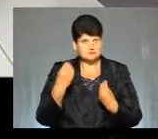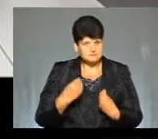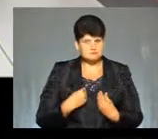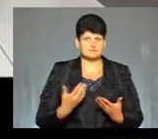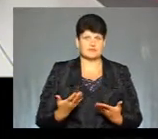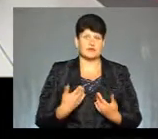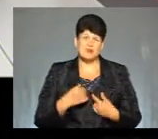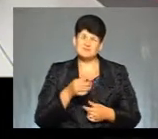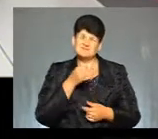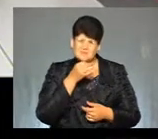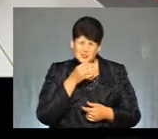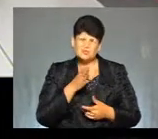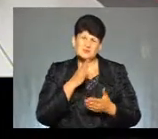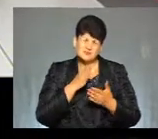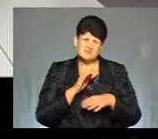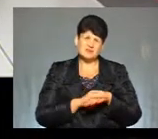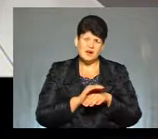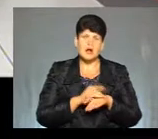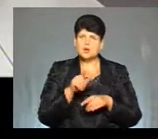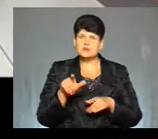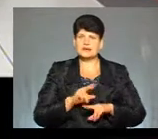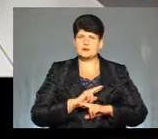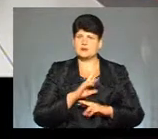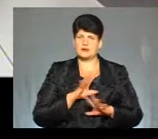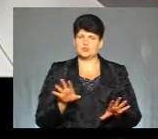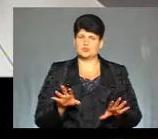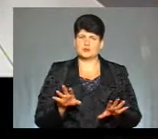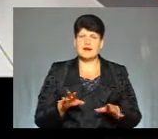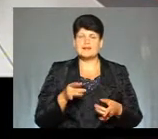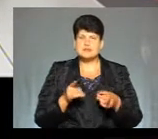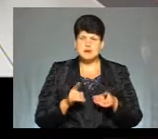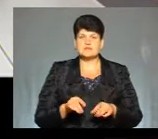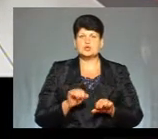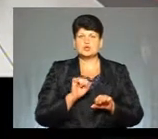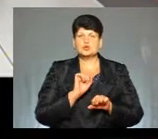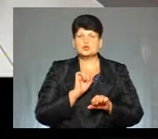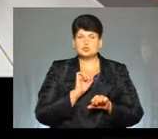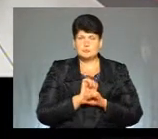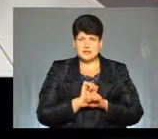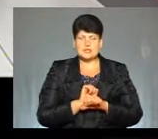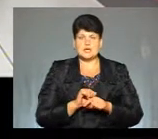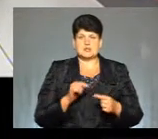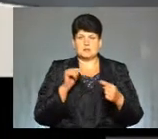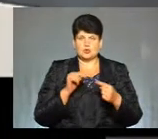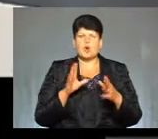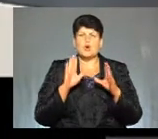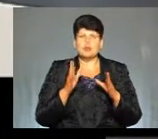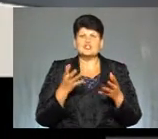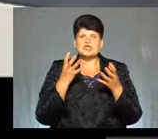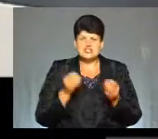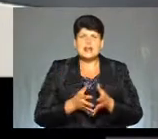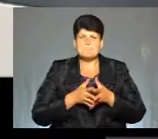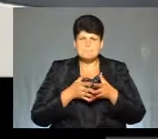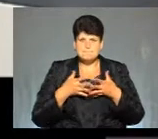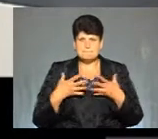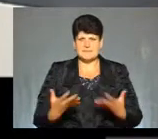нам не подобаються, але люди не будуть гинути. Але насправді припинення спротиву приведе до ще більших жертв, ніж вони є